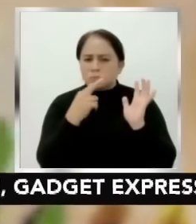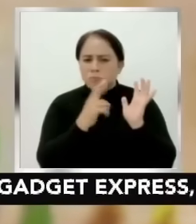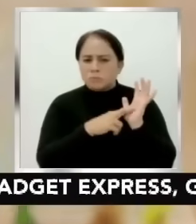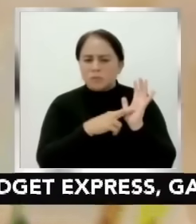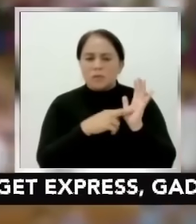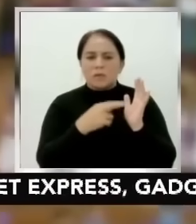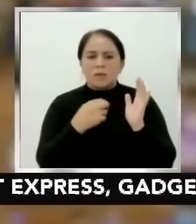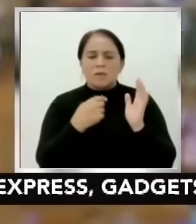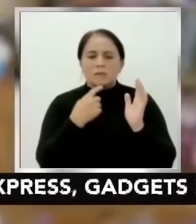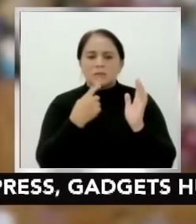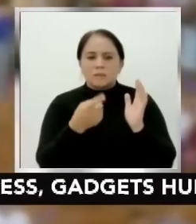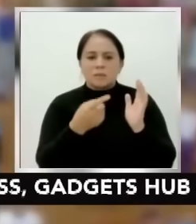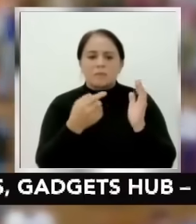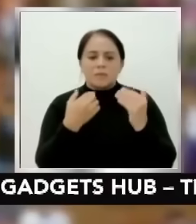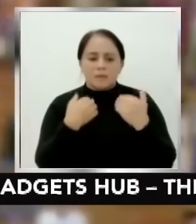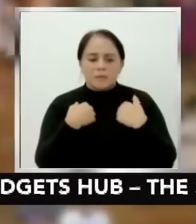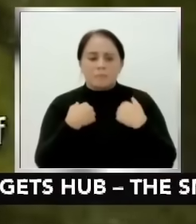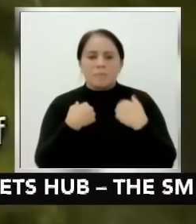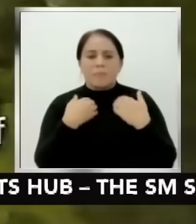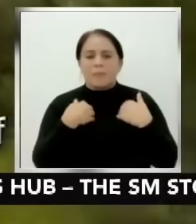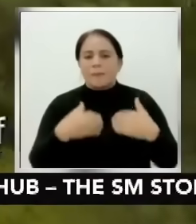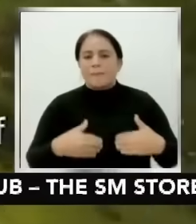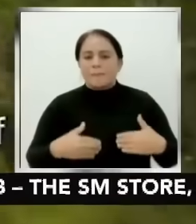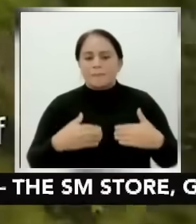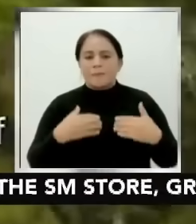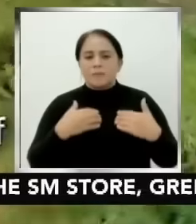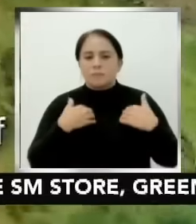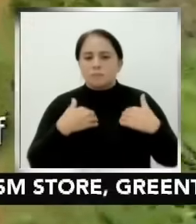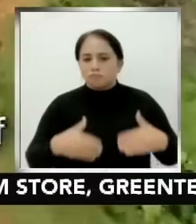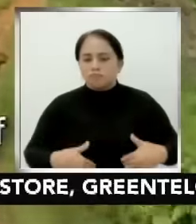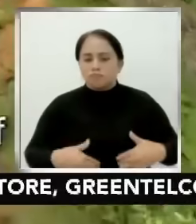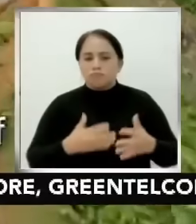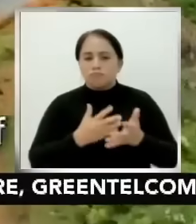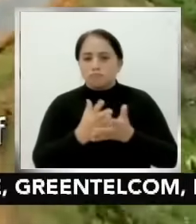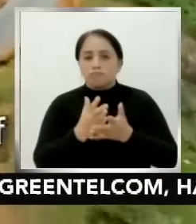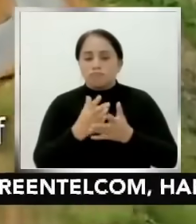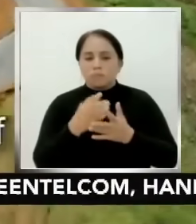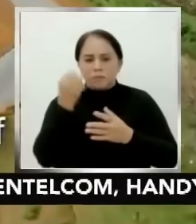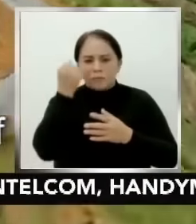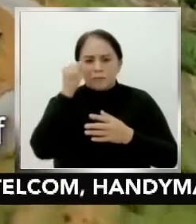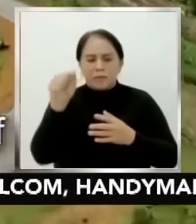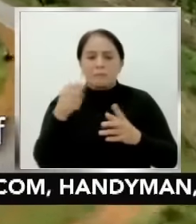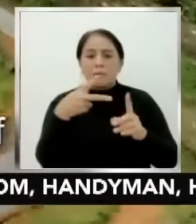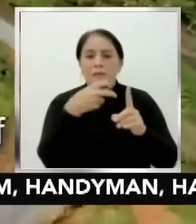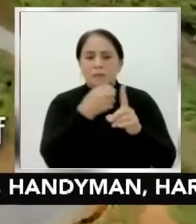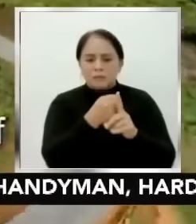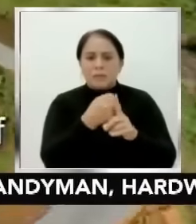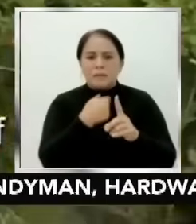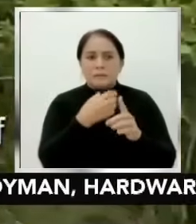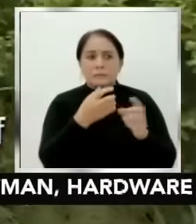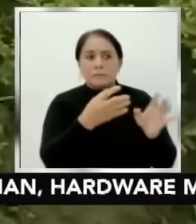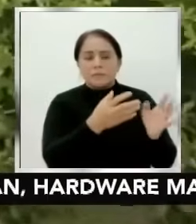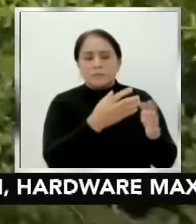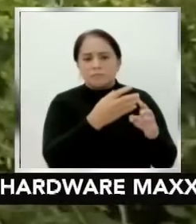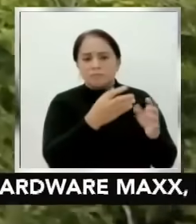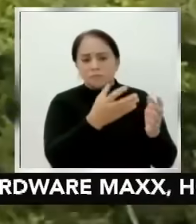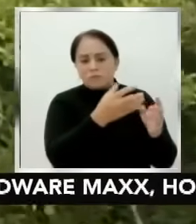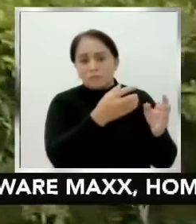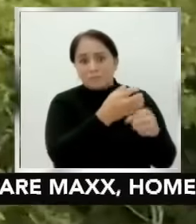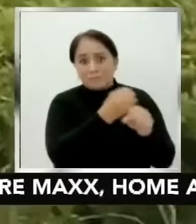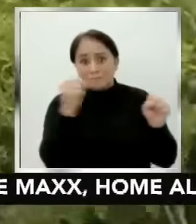nga pong human rights violation. Yung mga victims, alleged victims, ni-rescue po namin yon. Yung walong